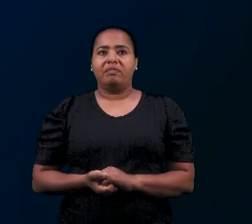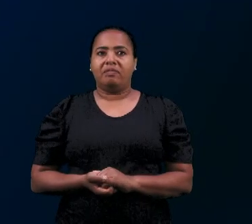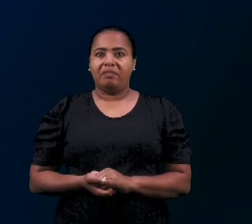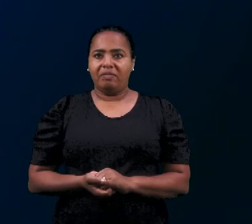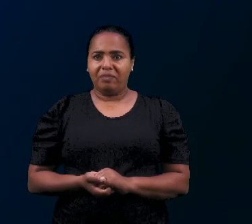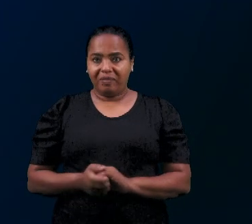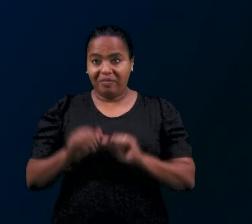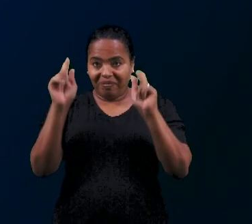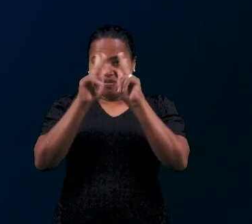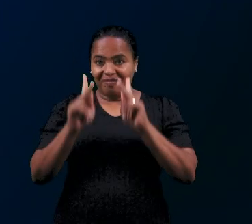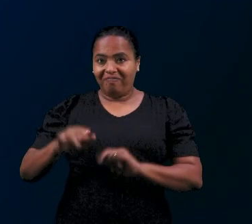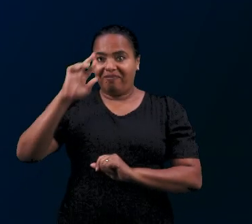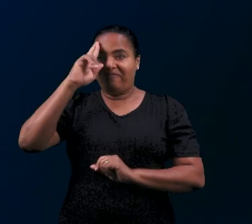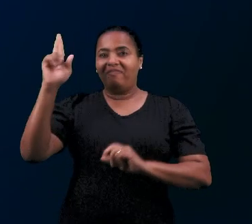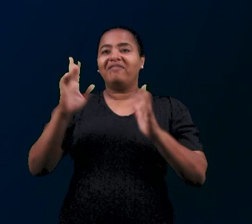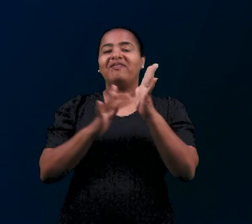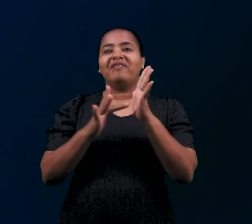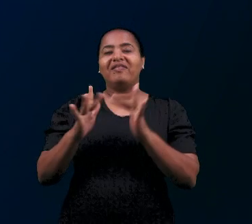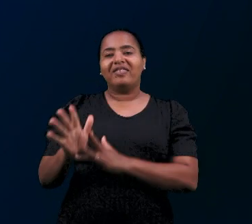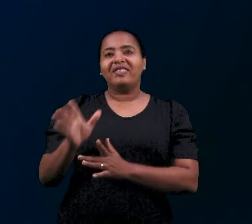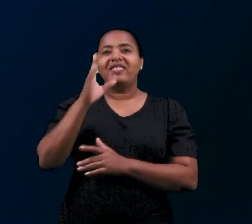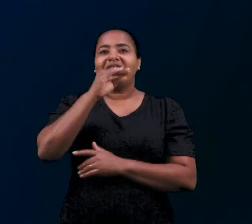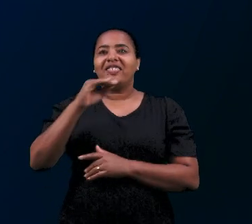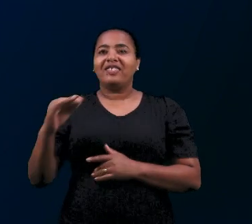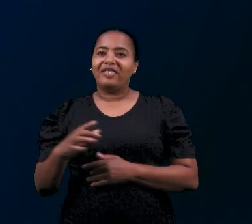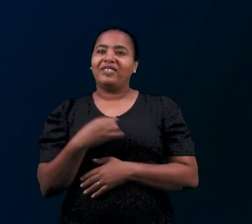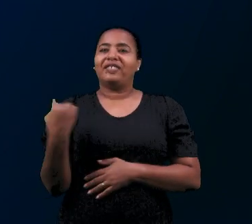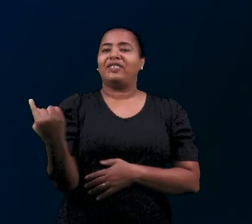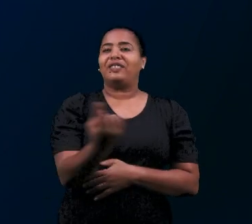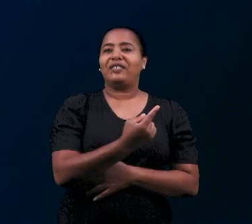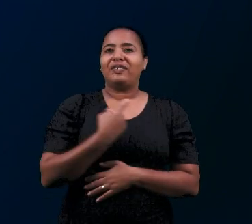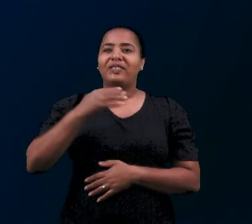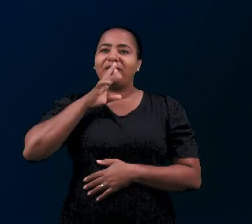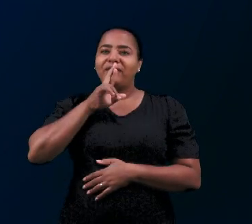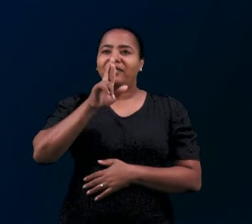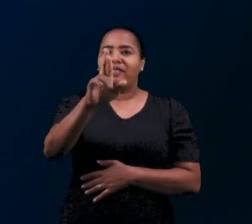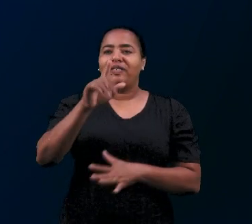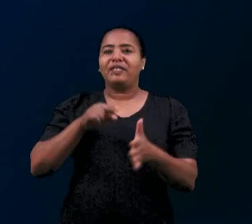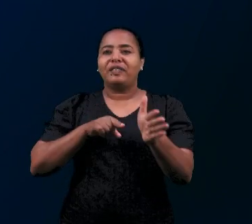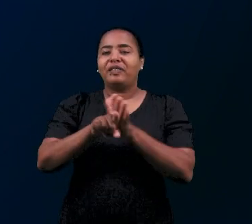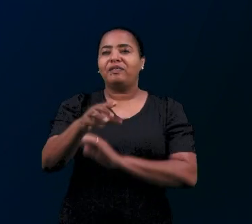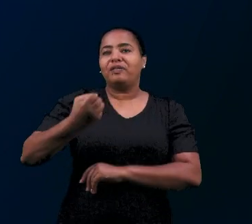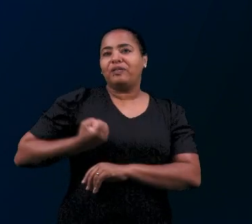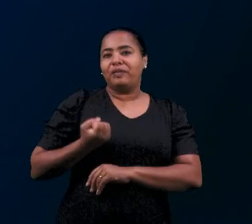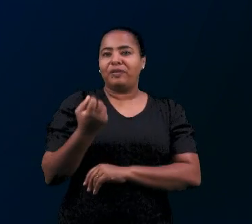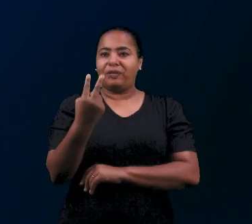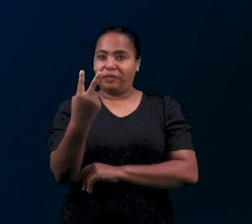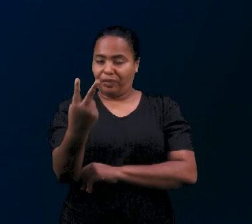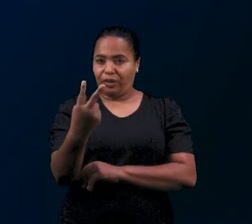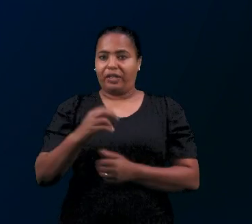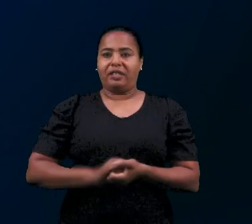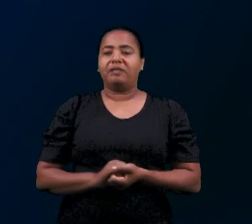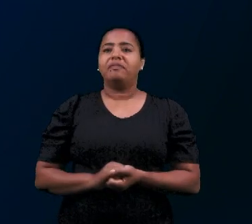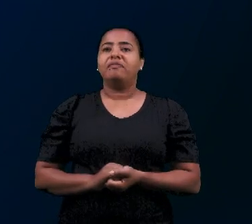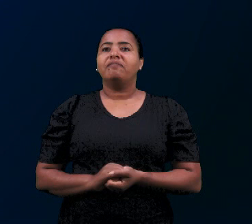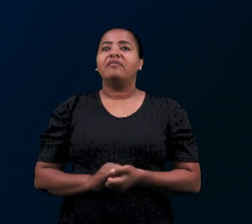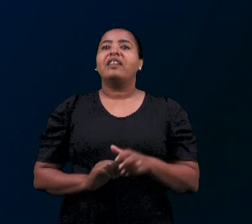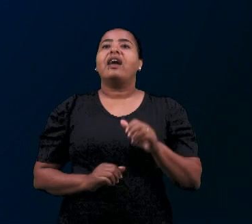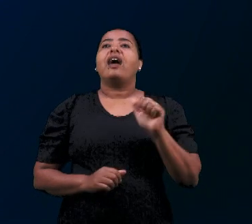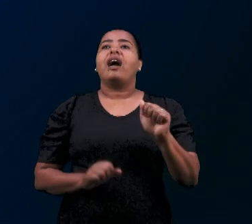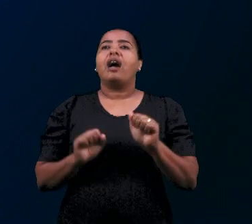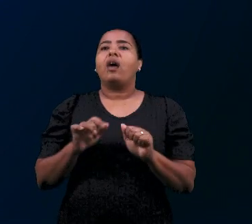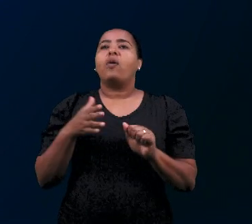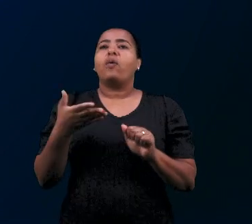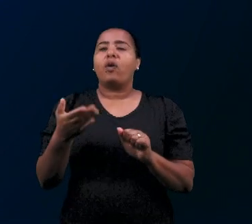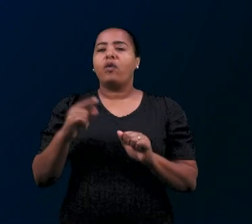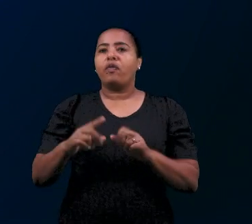questions. Lettre A, lettre B et lettre C. Vous pouvez répondre. La paix du Seigneur, les enfants. Qui dit